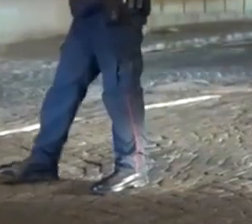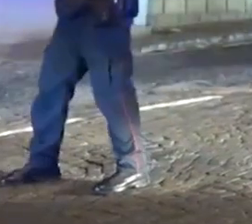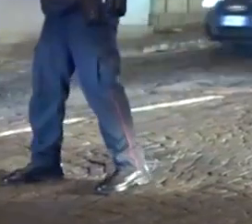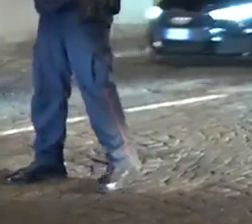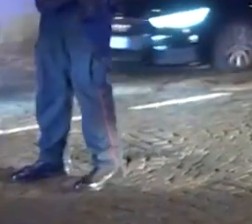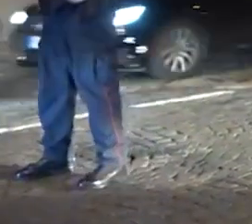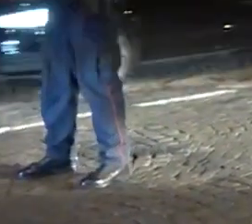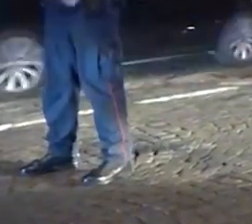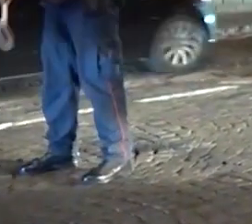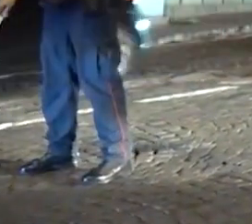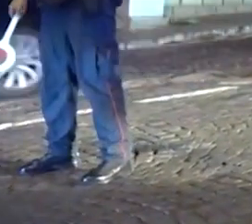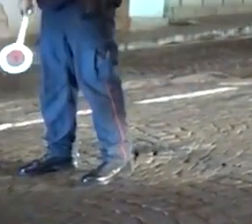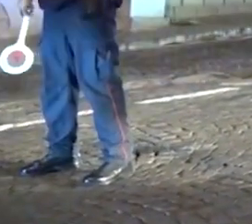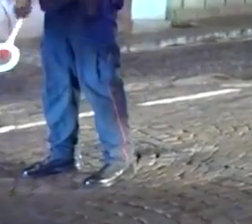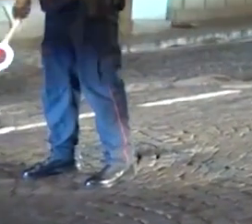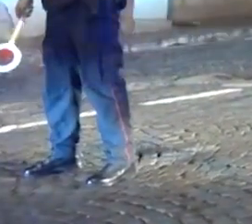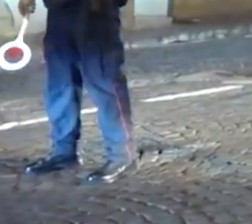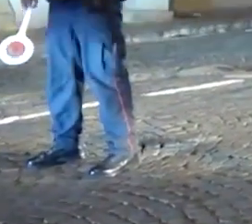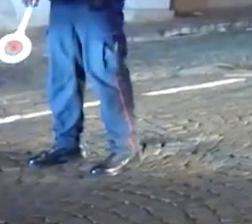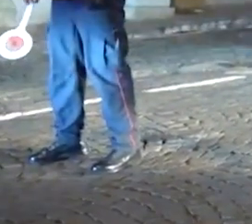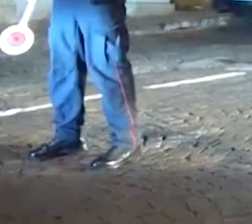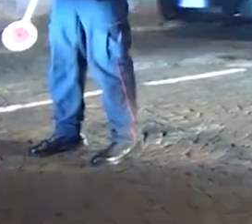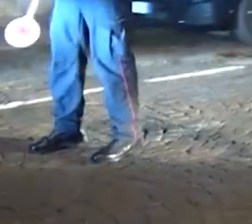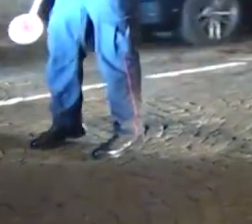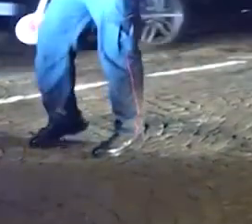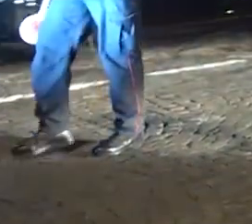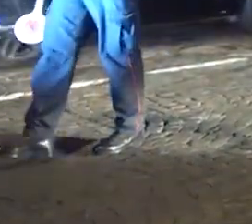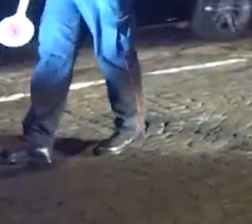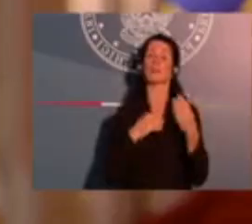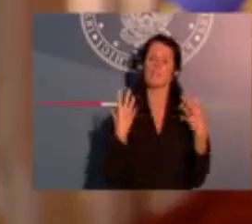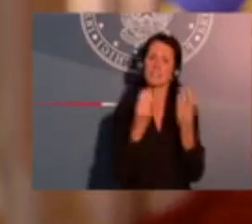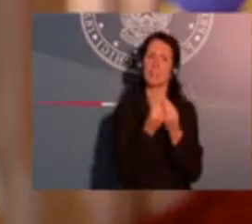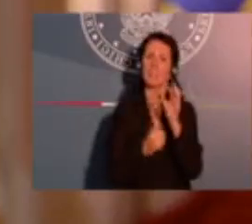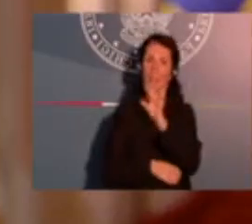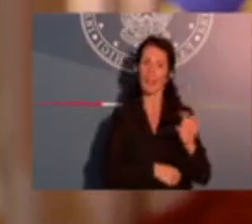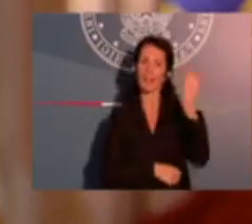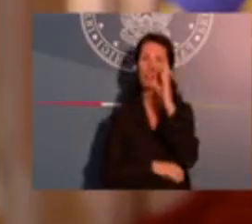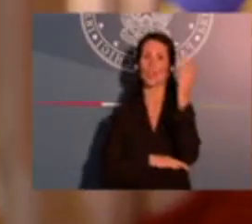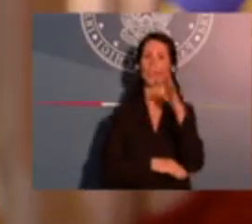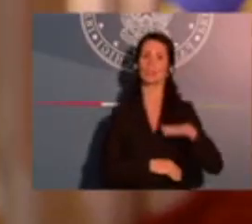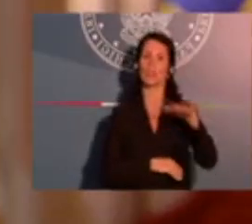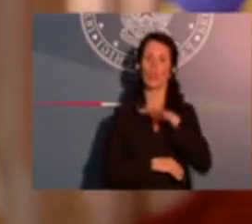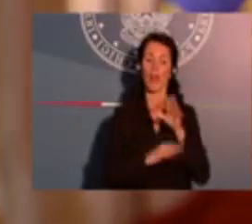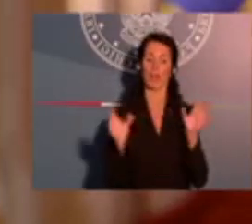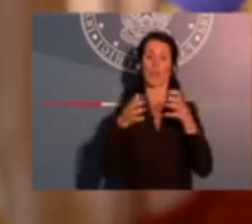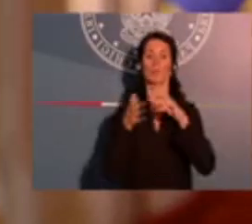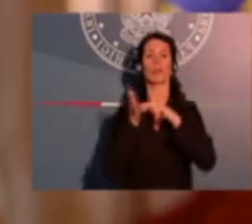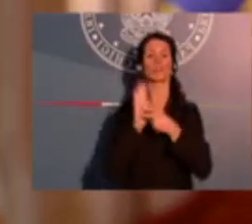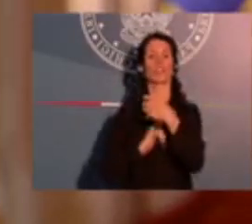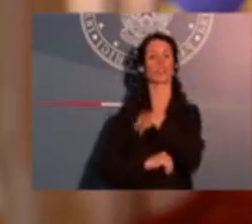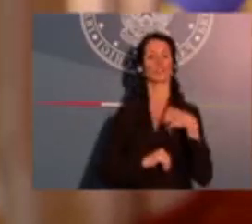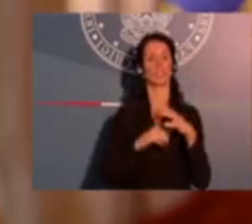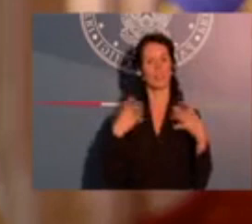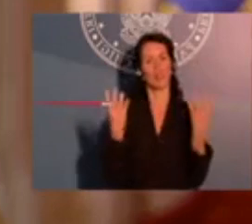trasporto pubblici o privati salvo che per esigenze lavorative di studio per motivi di salute per situazioni di necessità o per